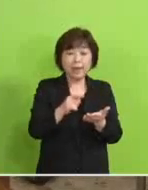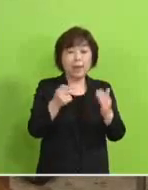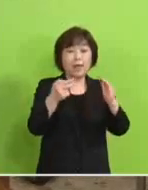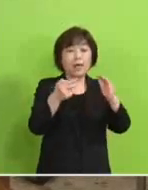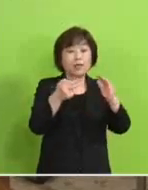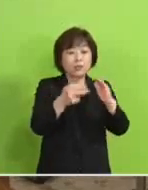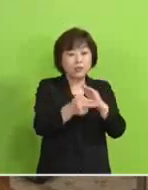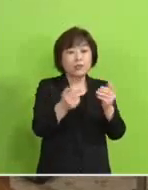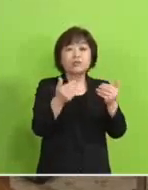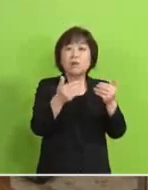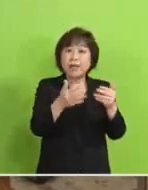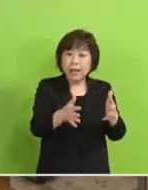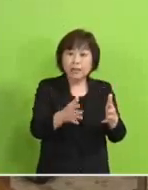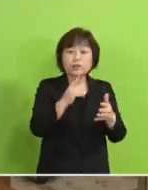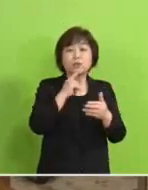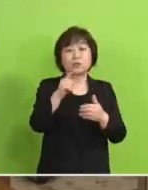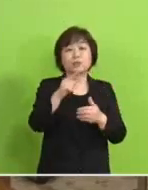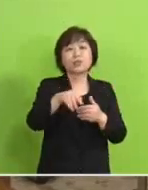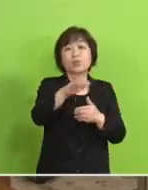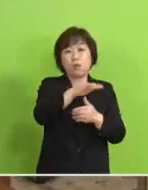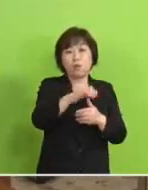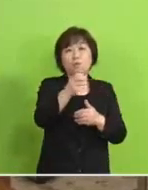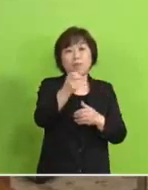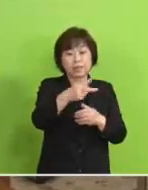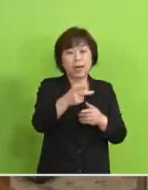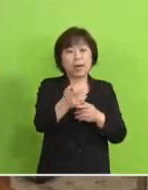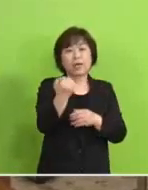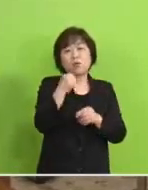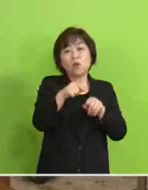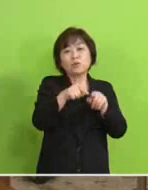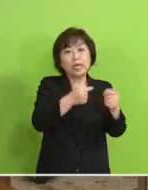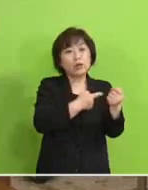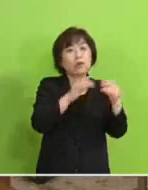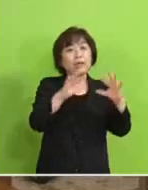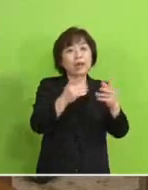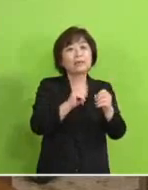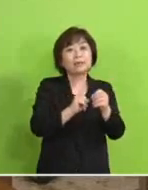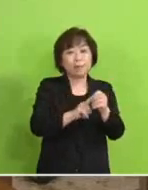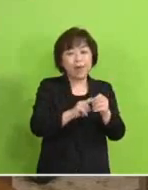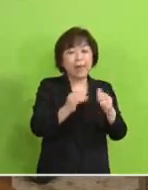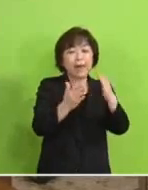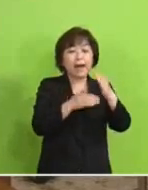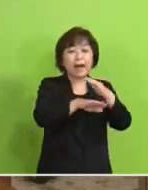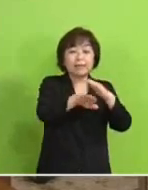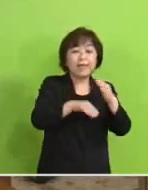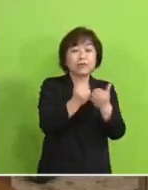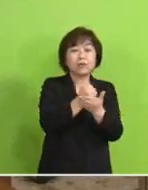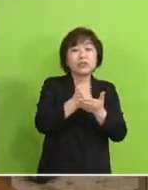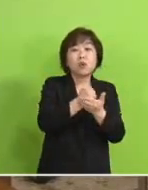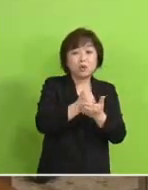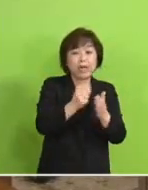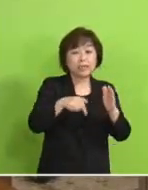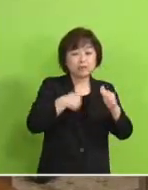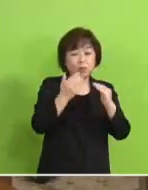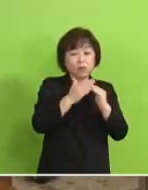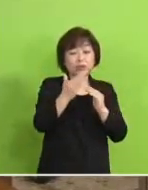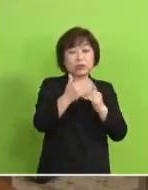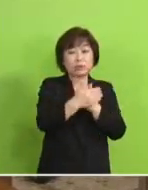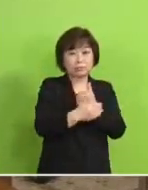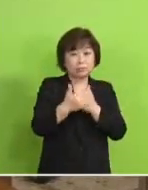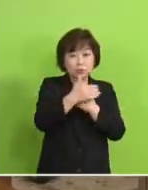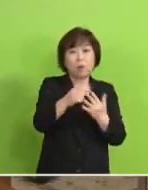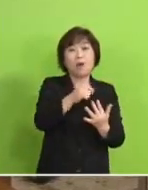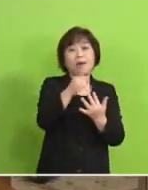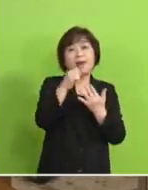入院の必要がないという方々、そして強制力のない中で家庭の事情で自宅療養でを選択